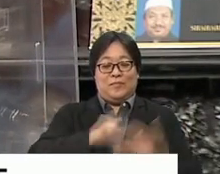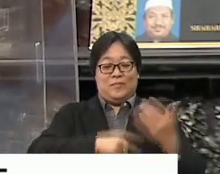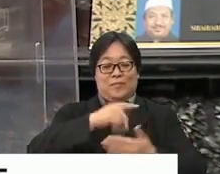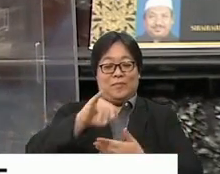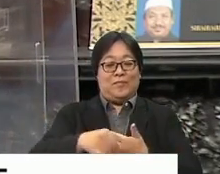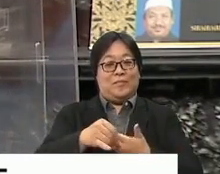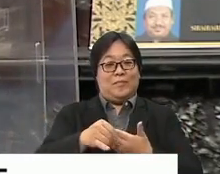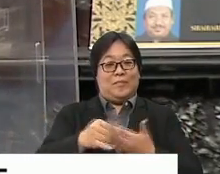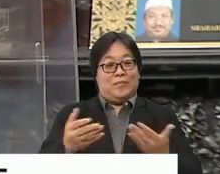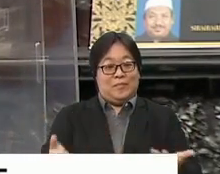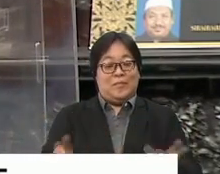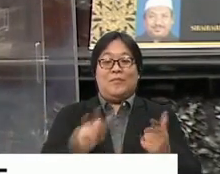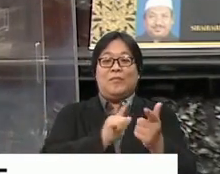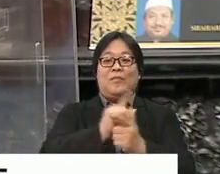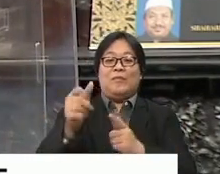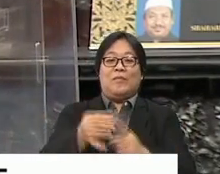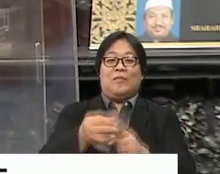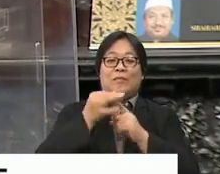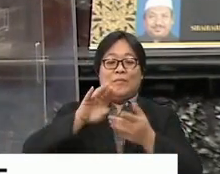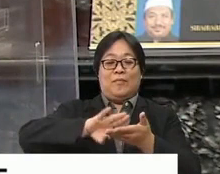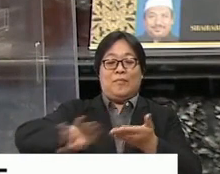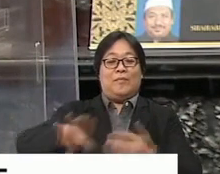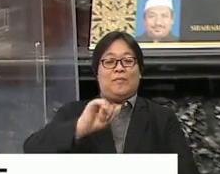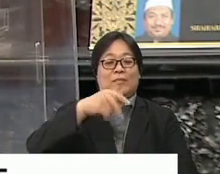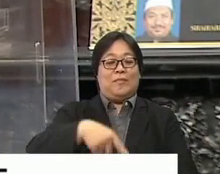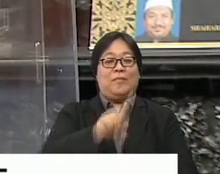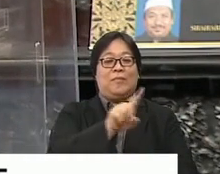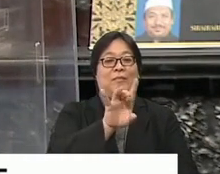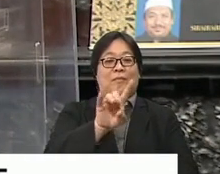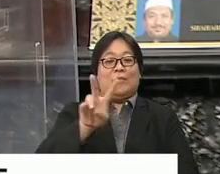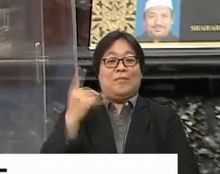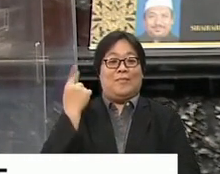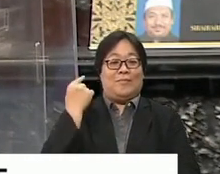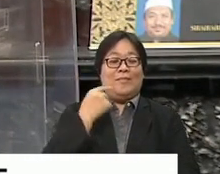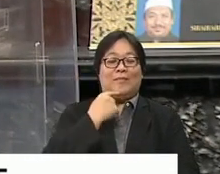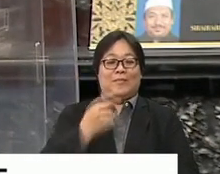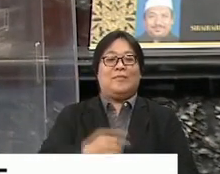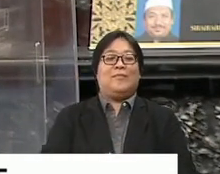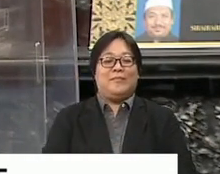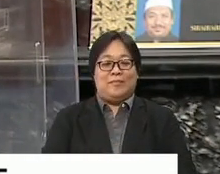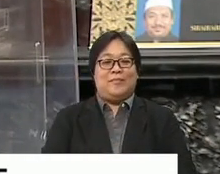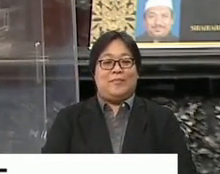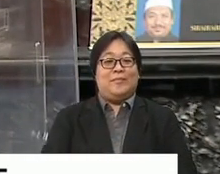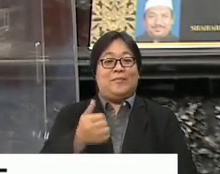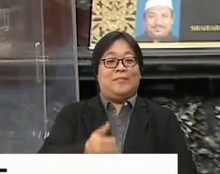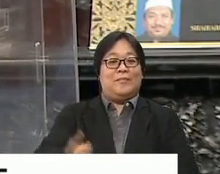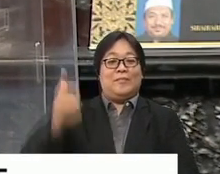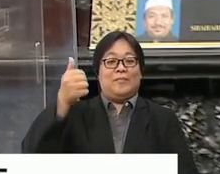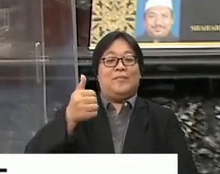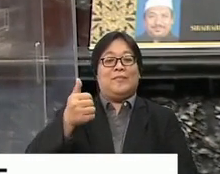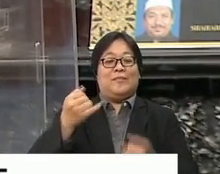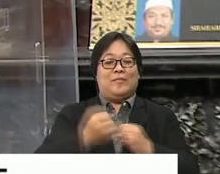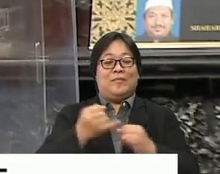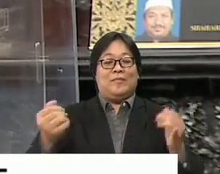Project kerja tersebut lulusan khas pengecualian episode 182 yang saya sebutkan tadi daripada ketua pengarah jabatan